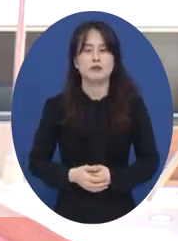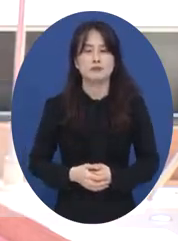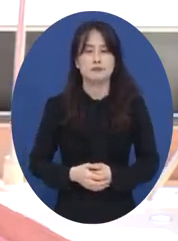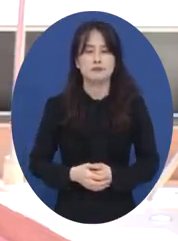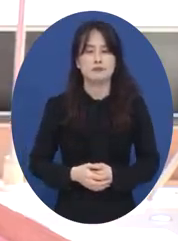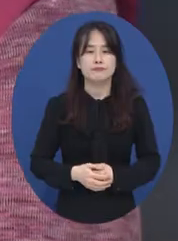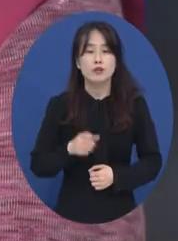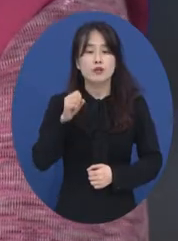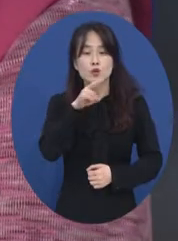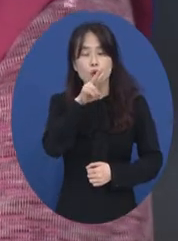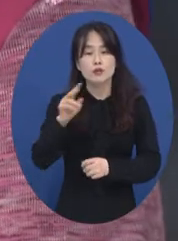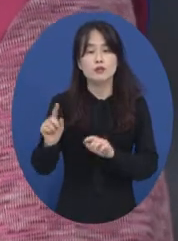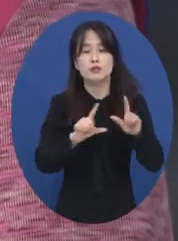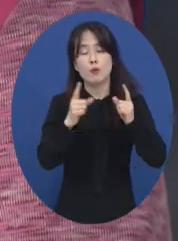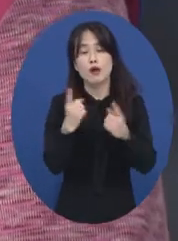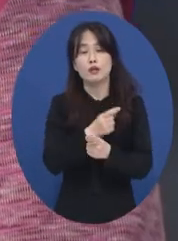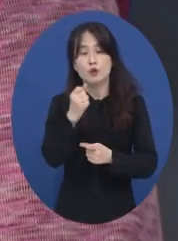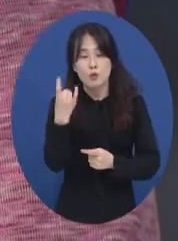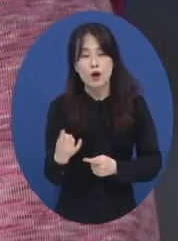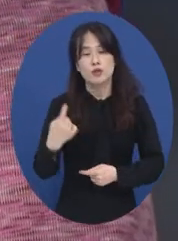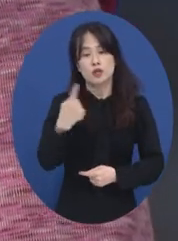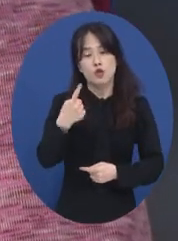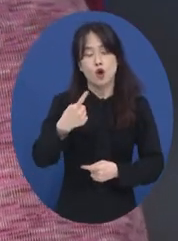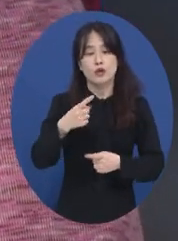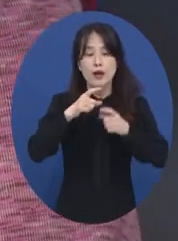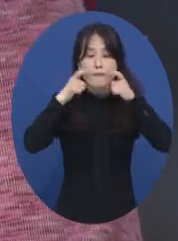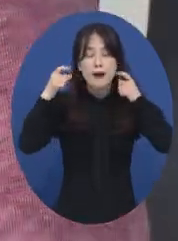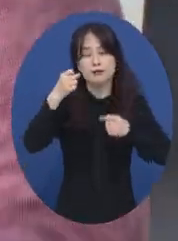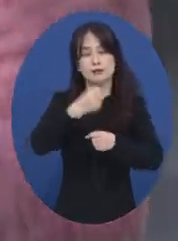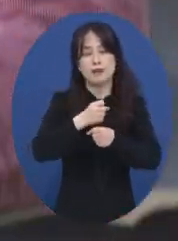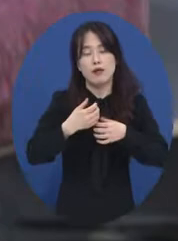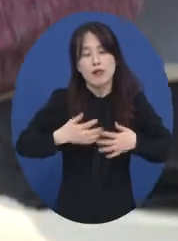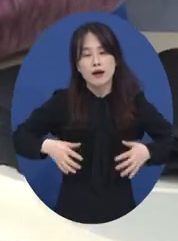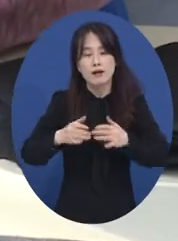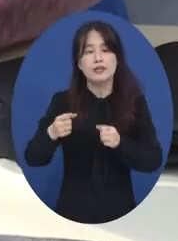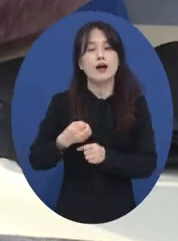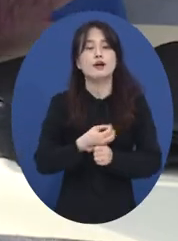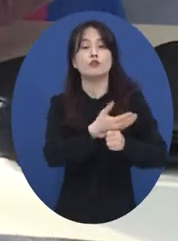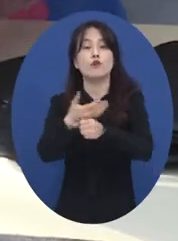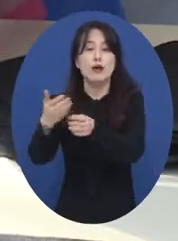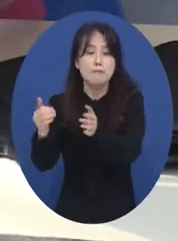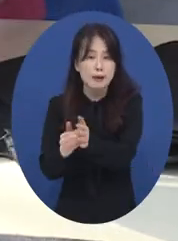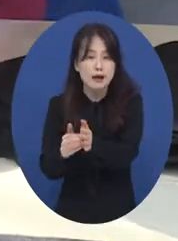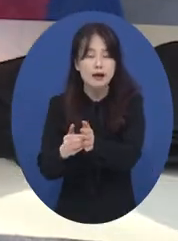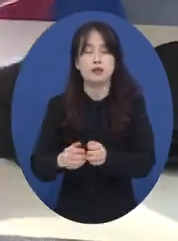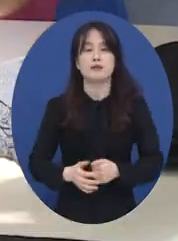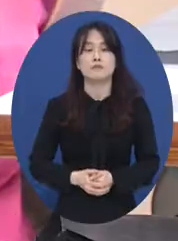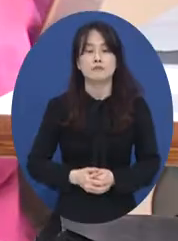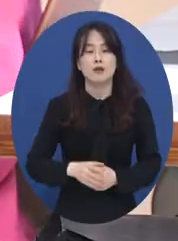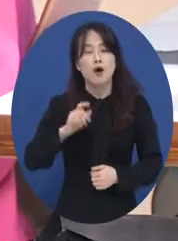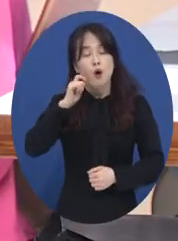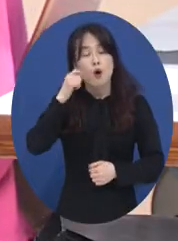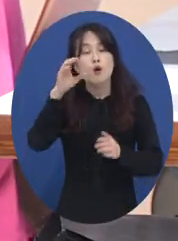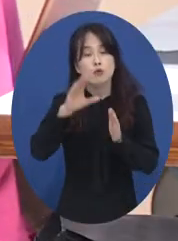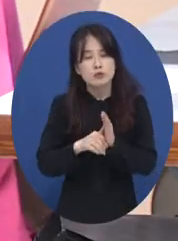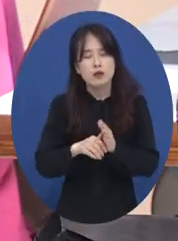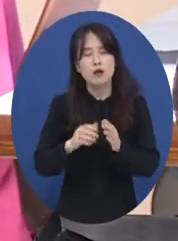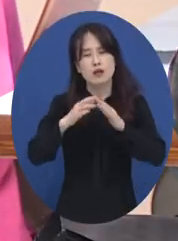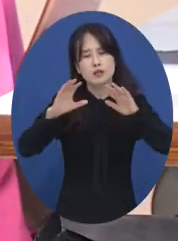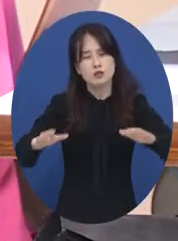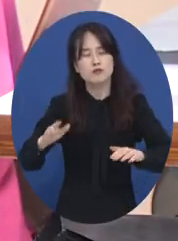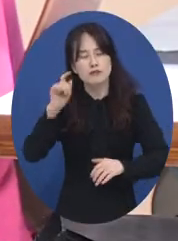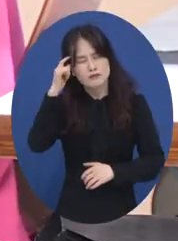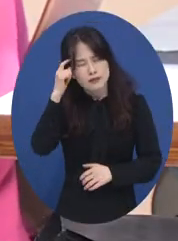좋겠어요 용인시 생활 개선에도 천개의 마스크 를 제작해 취약계층에 전달했습니다 어려울 때일수록